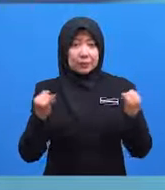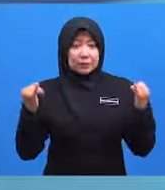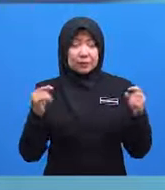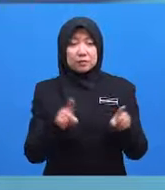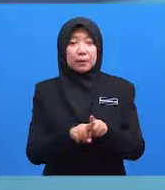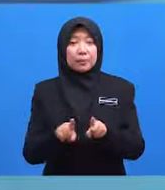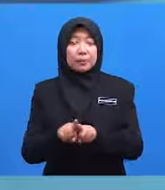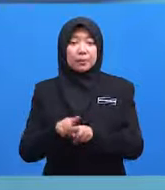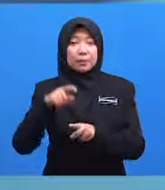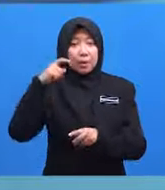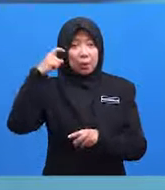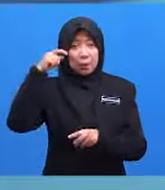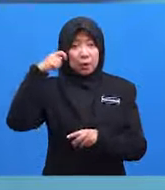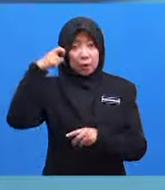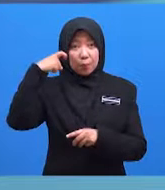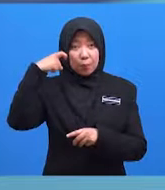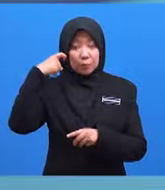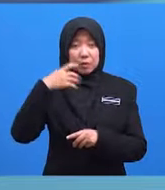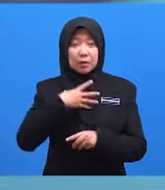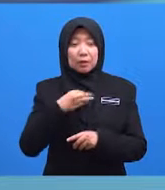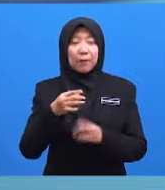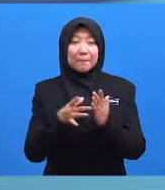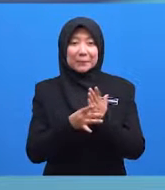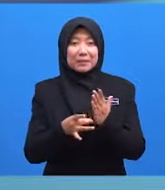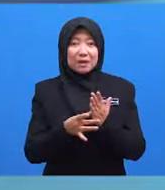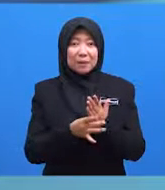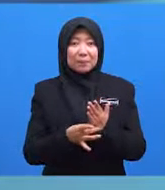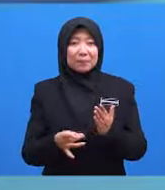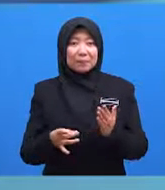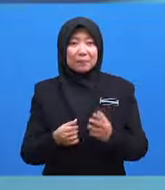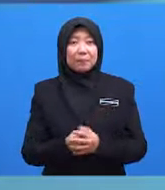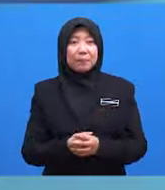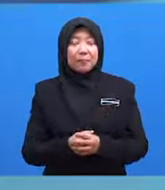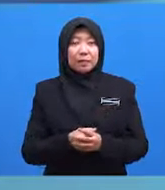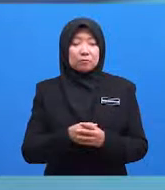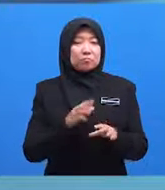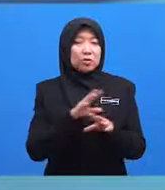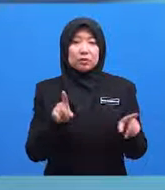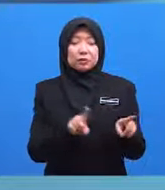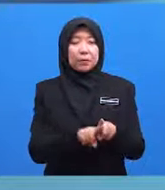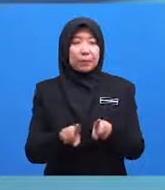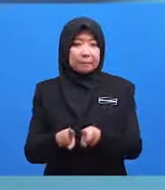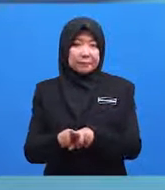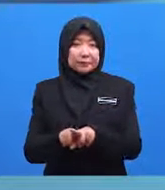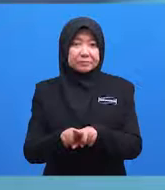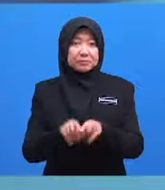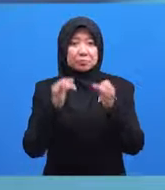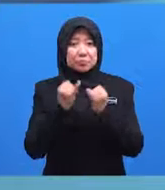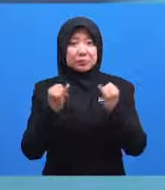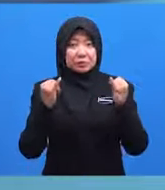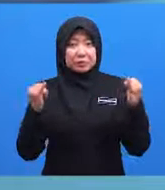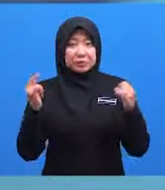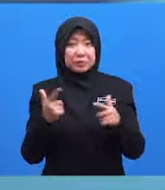bawang putih dan minyak. Ianya tidak seperti spaghetti yang biasa kerana